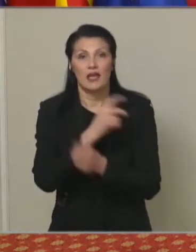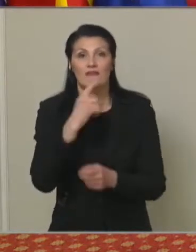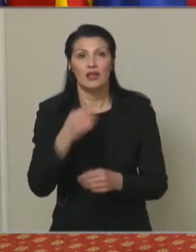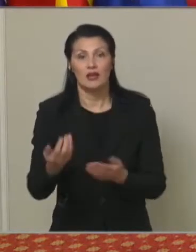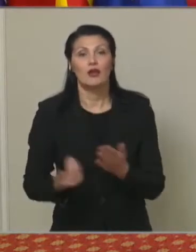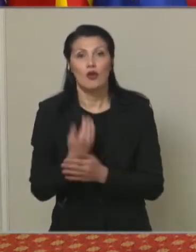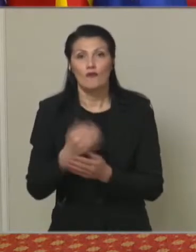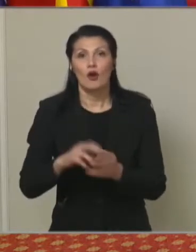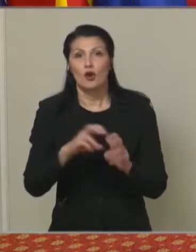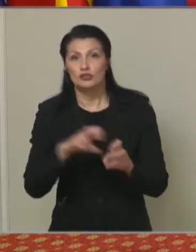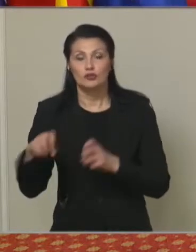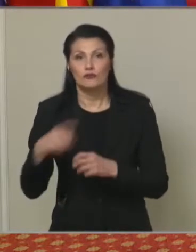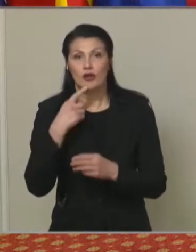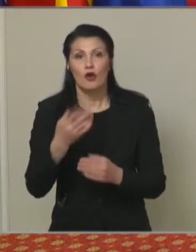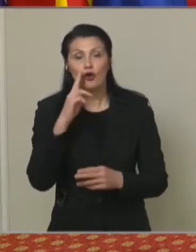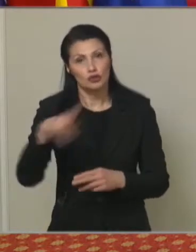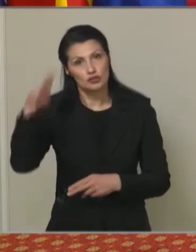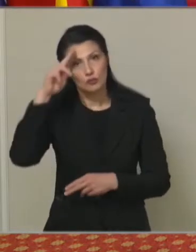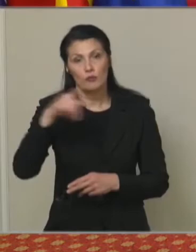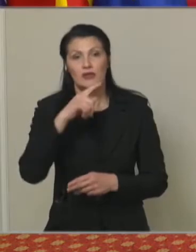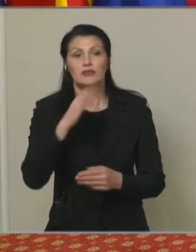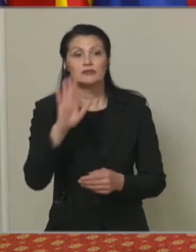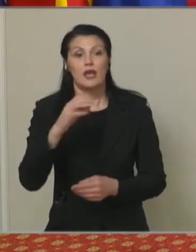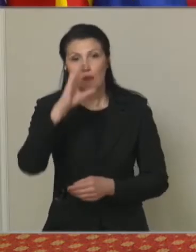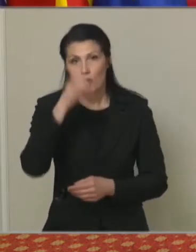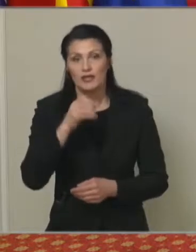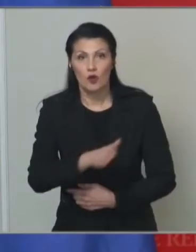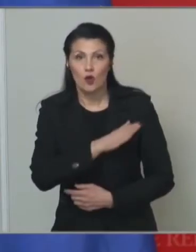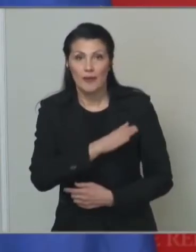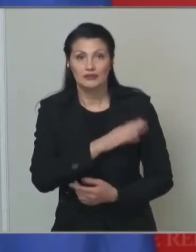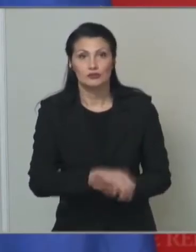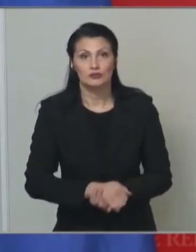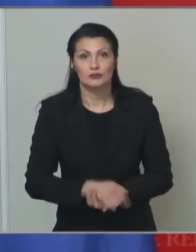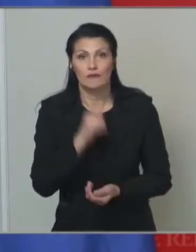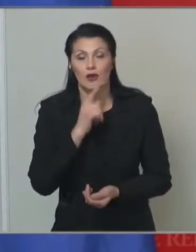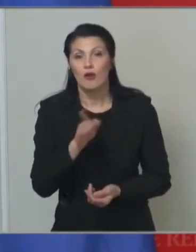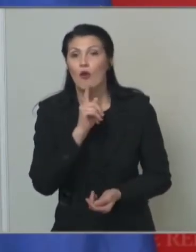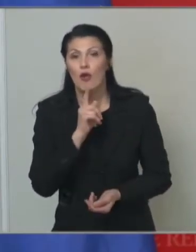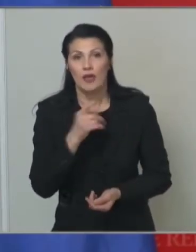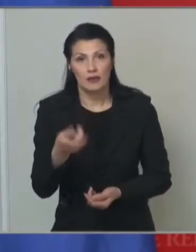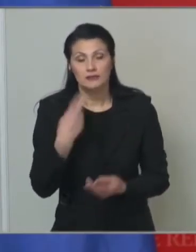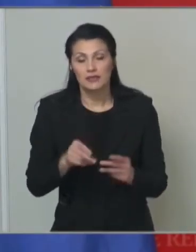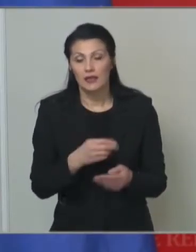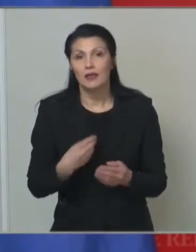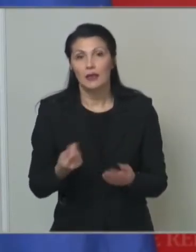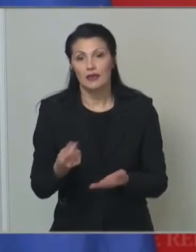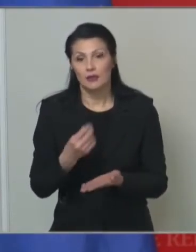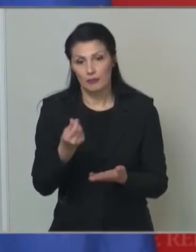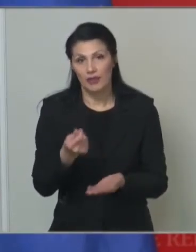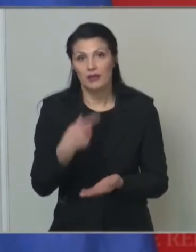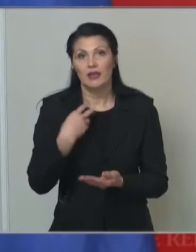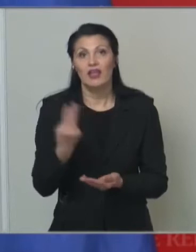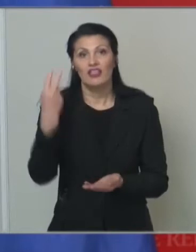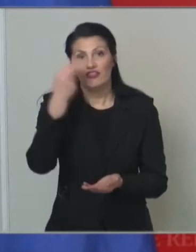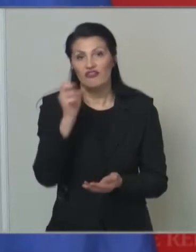ќе отворат нова програма наречена «Културно наследство во опасност», за која се издвоени 12